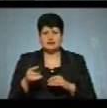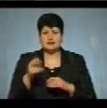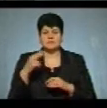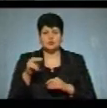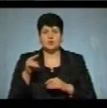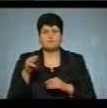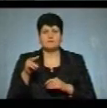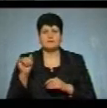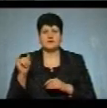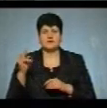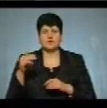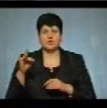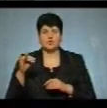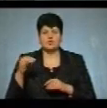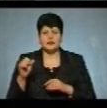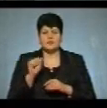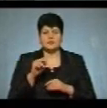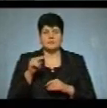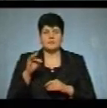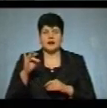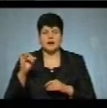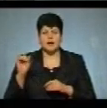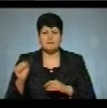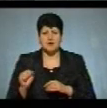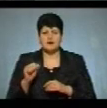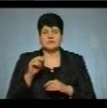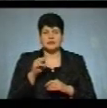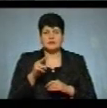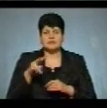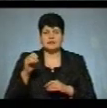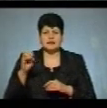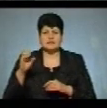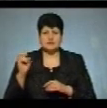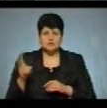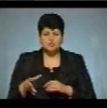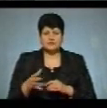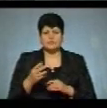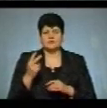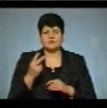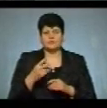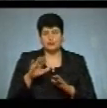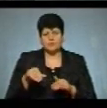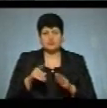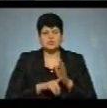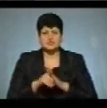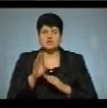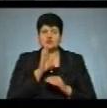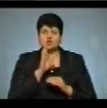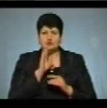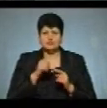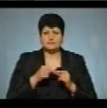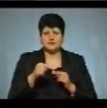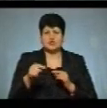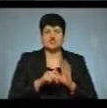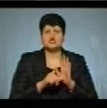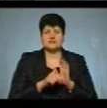Дмитро Підручний, Артем Прима, Сергій Семенов і Тарас Лисюк. О 23:45 розпочнеться жіноча естафета на дистанції